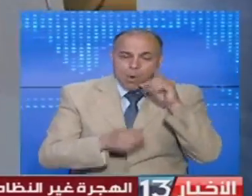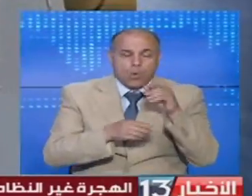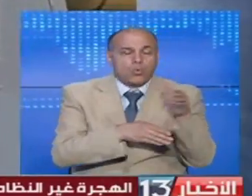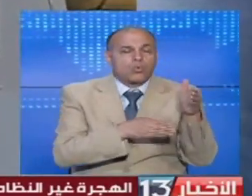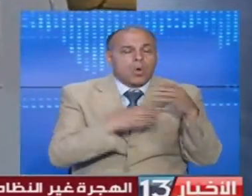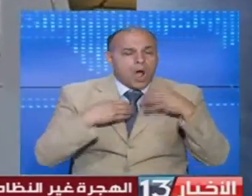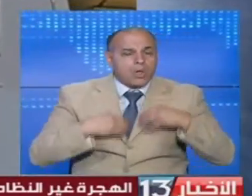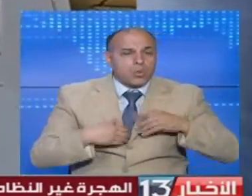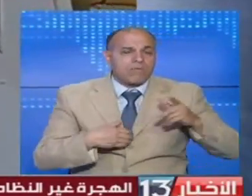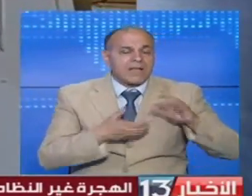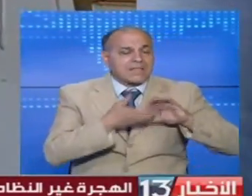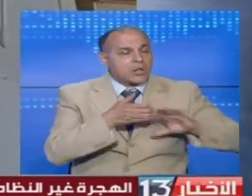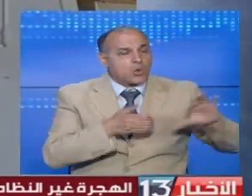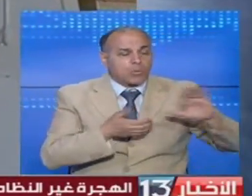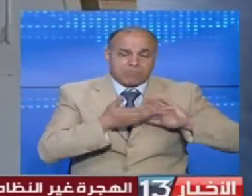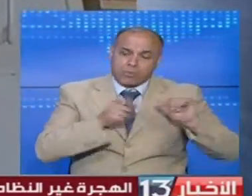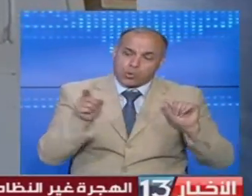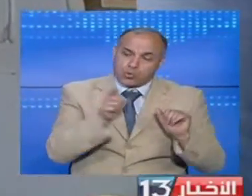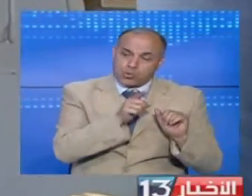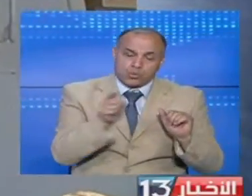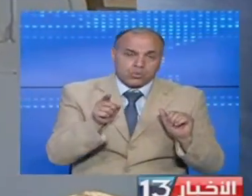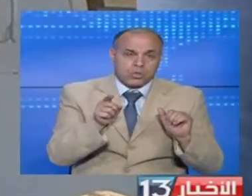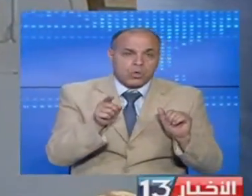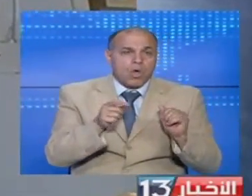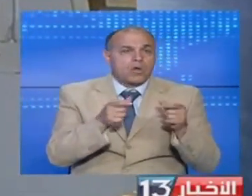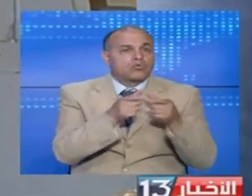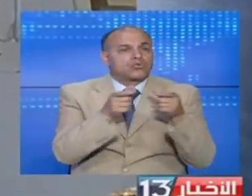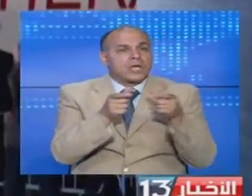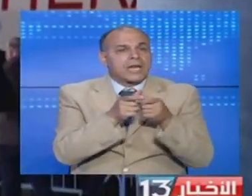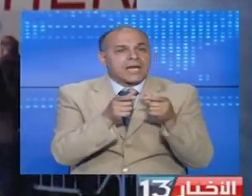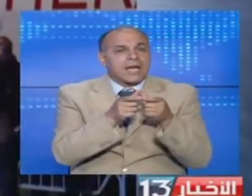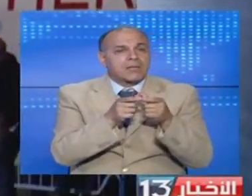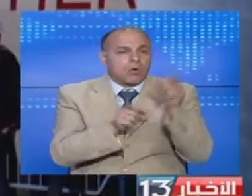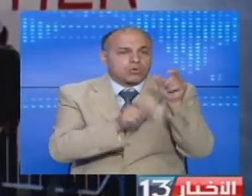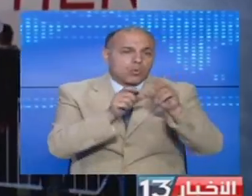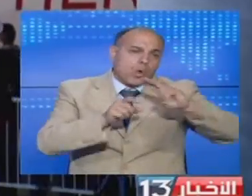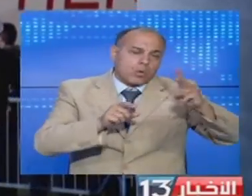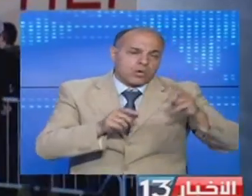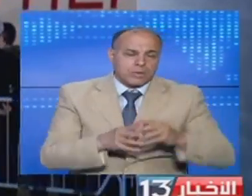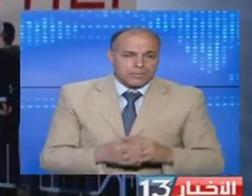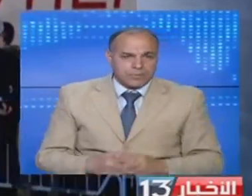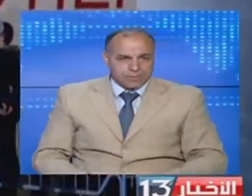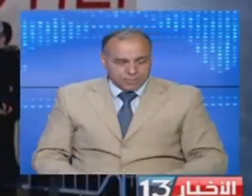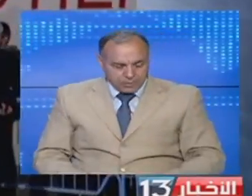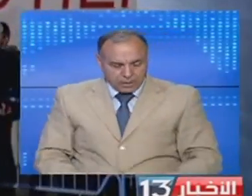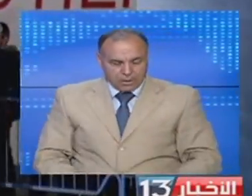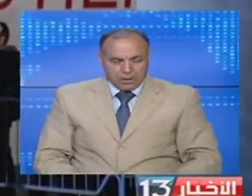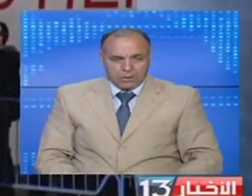اعضاء في الاتحاد الاوروبي ومؤسسات واطراف اخرى